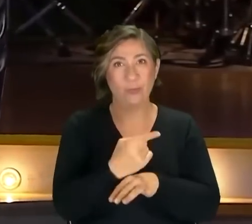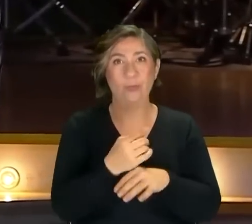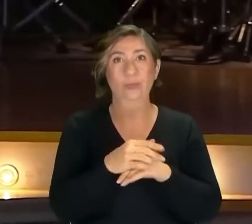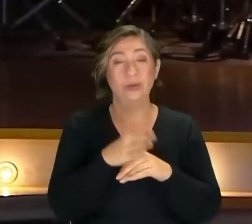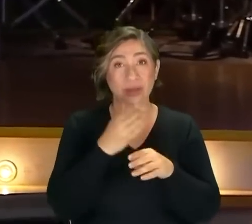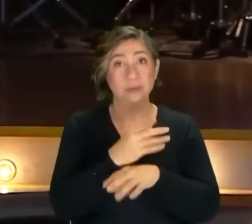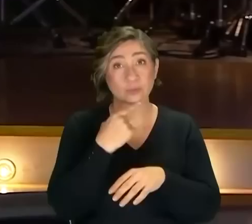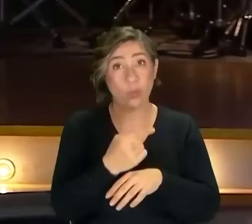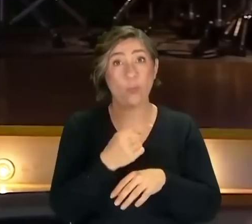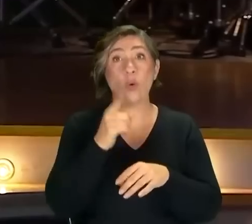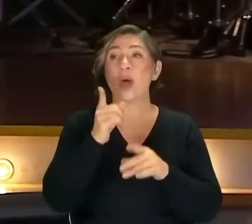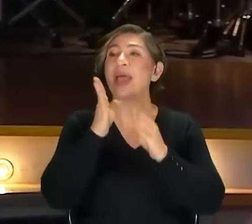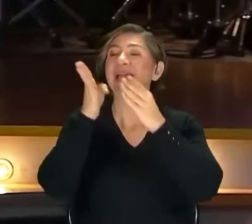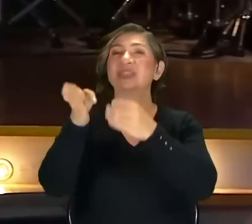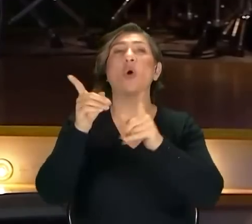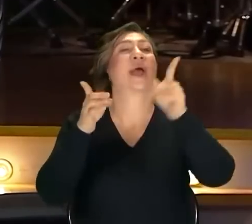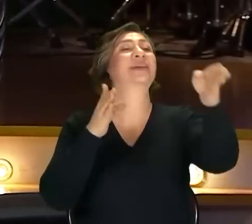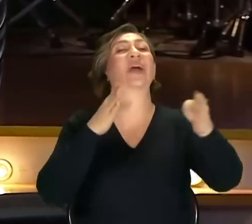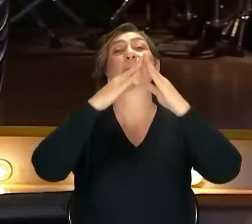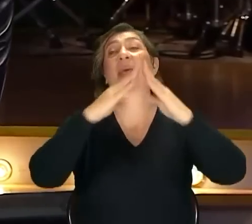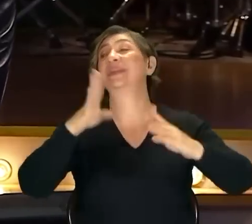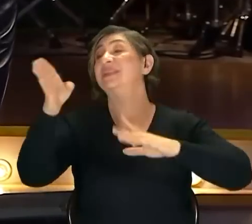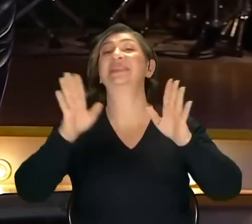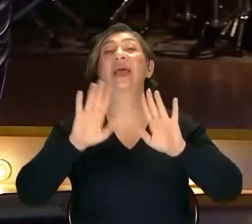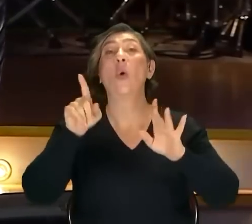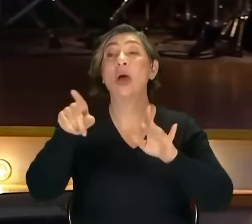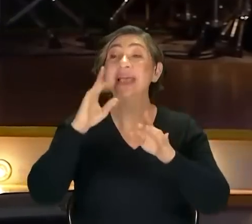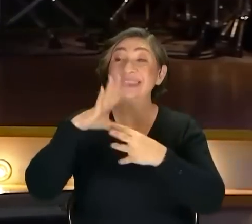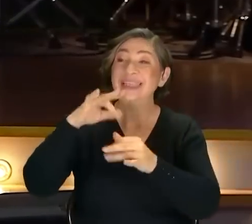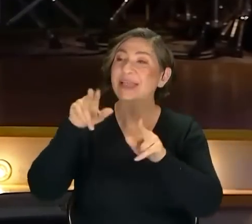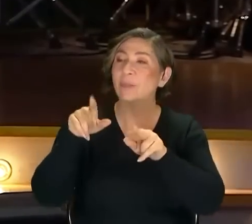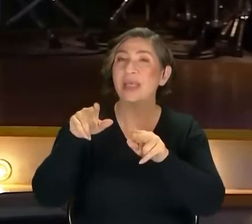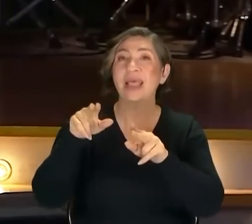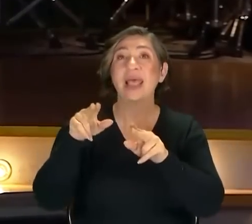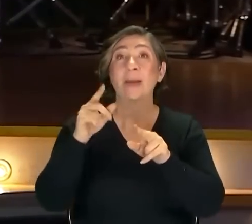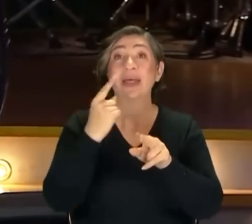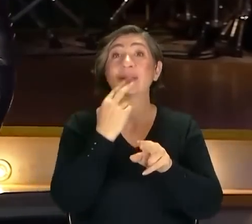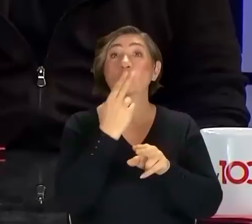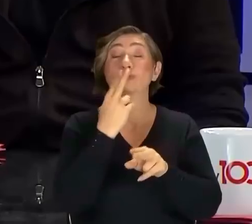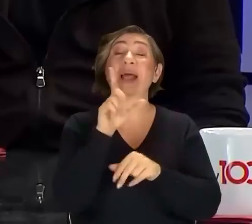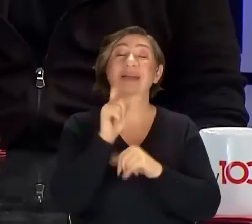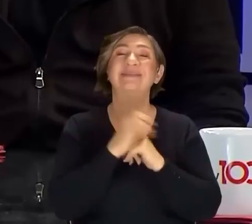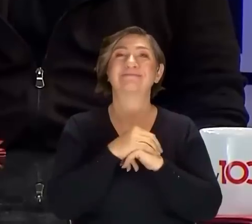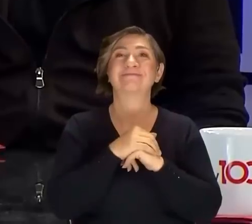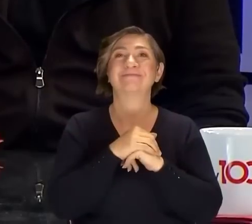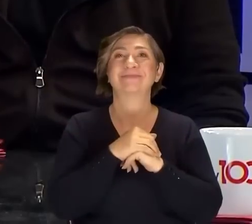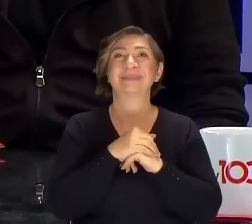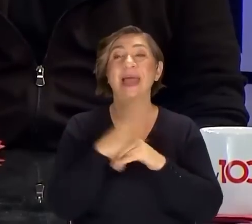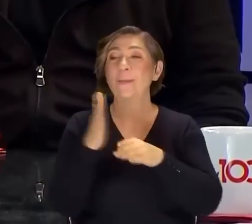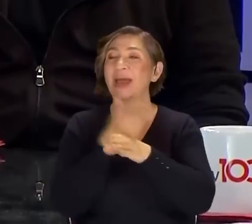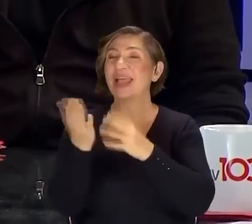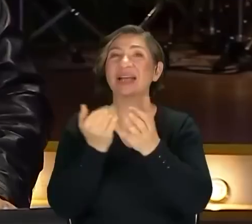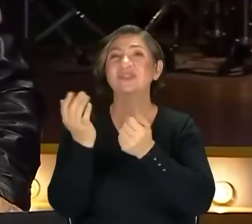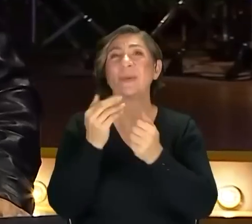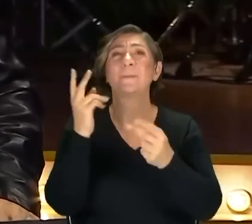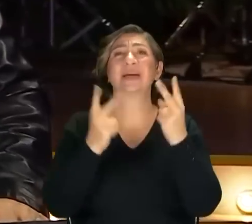söylüyorum. Ciddi söylüyorum. Oralara gidilecek, buralara gidilecek falan. Oranın insanı gibi. Ama dil de konuşmak lazım. Evet. Marketten alışveriş